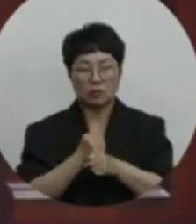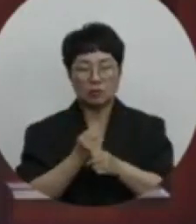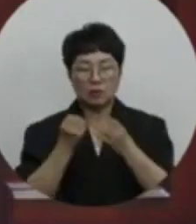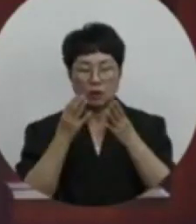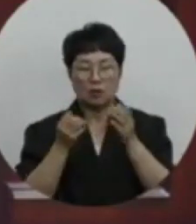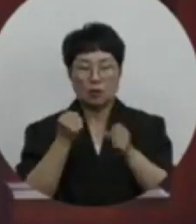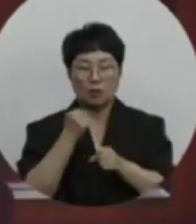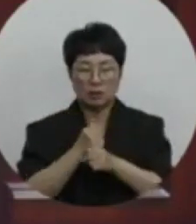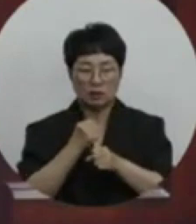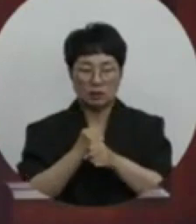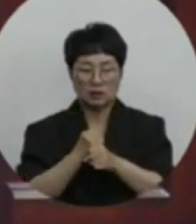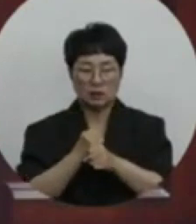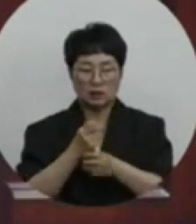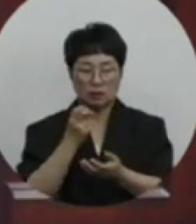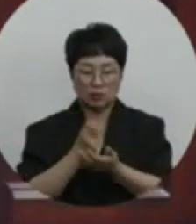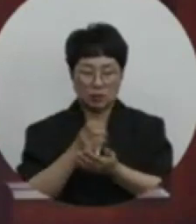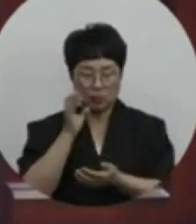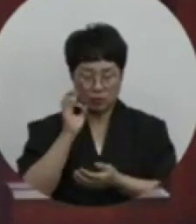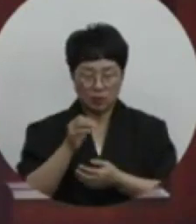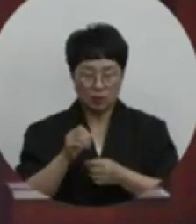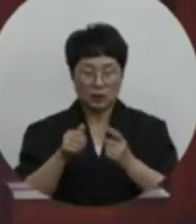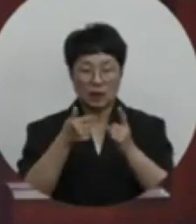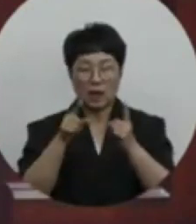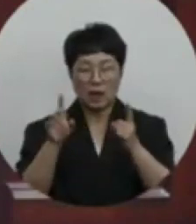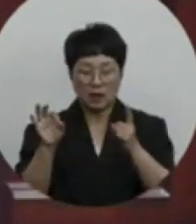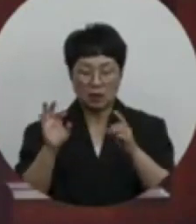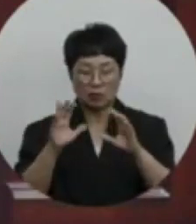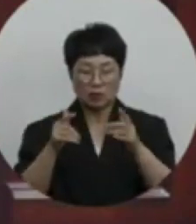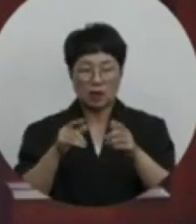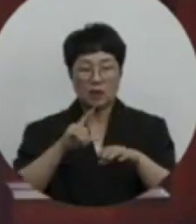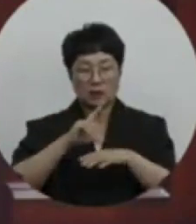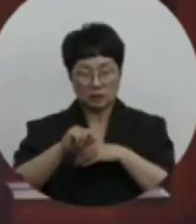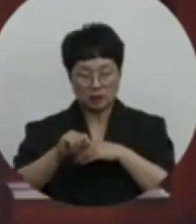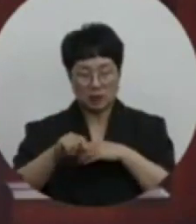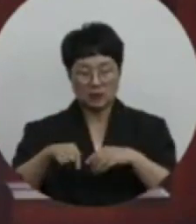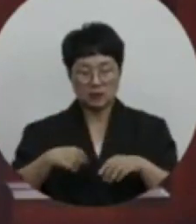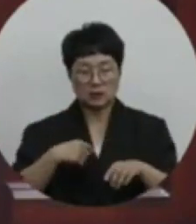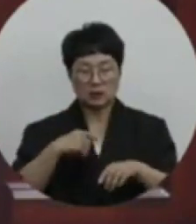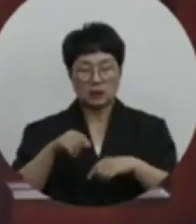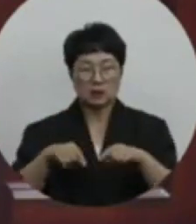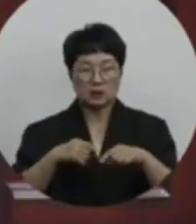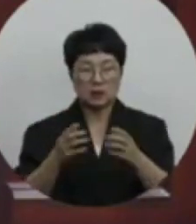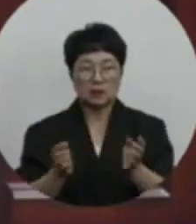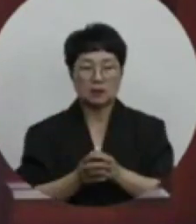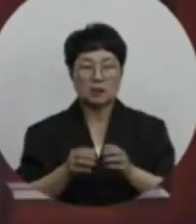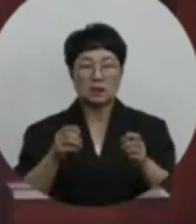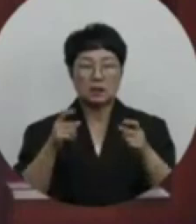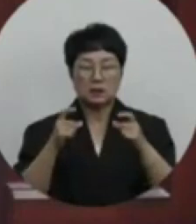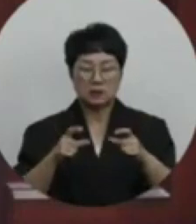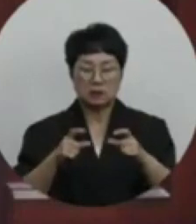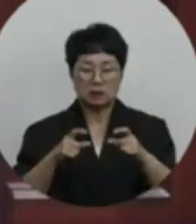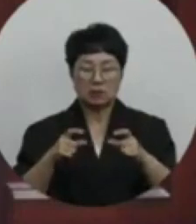법률 조항의 내용을 보면 제1항에서 국가와 지방자치단체는